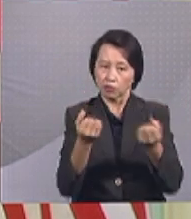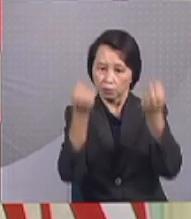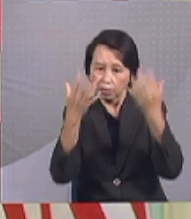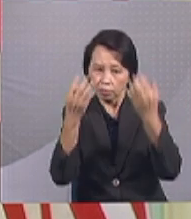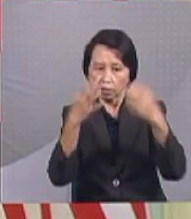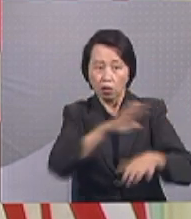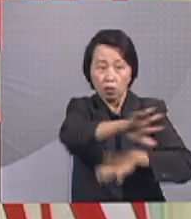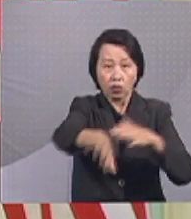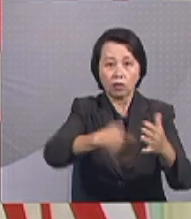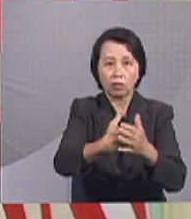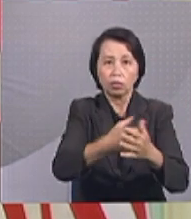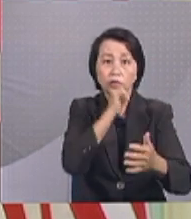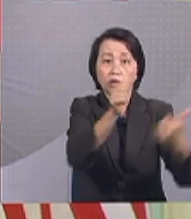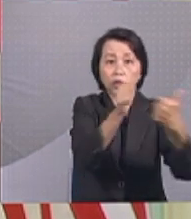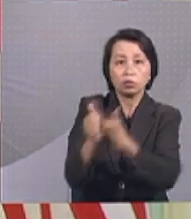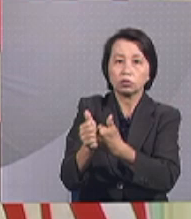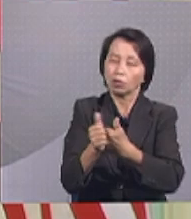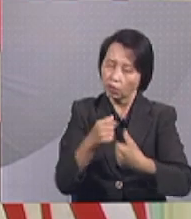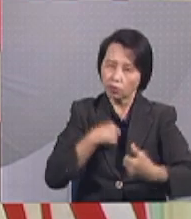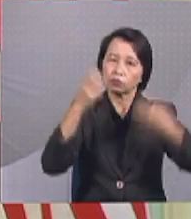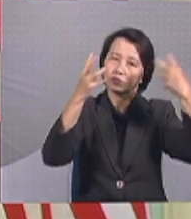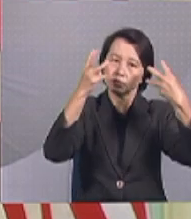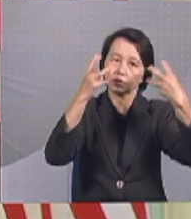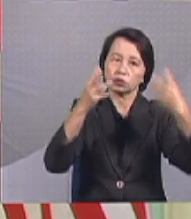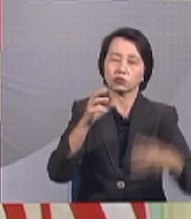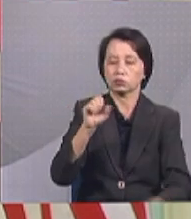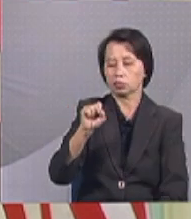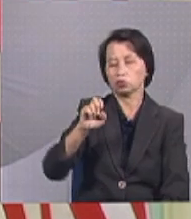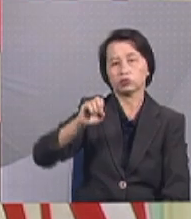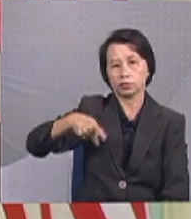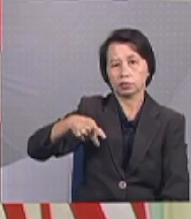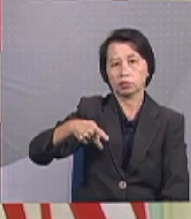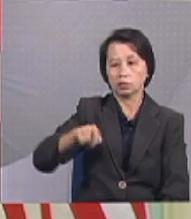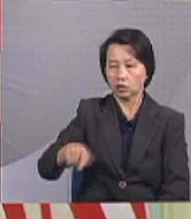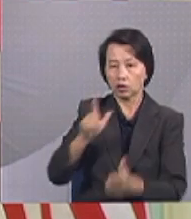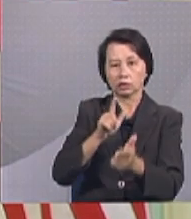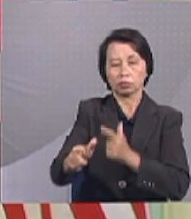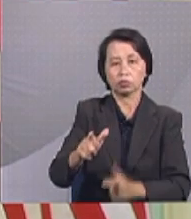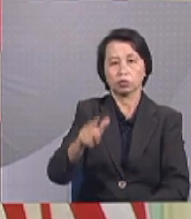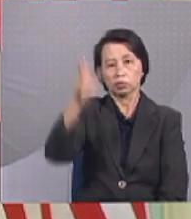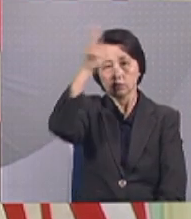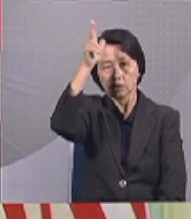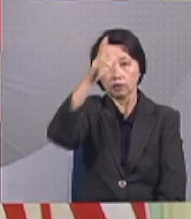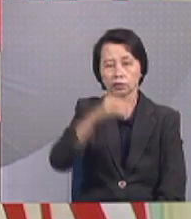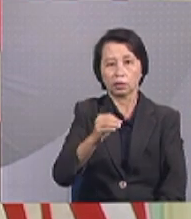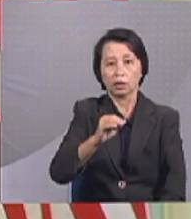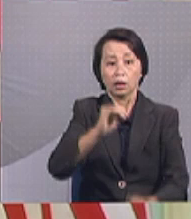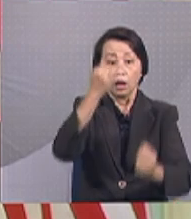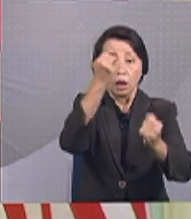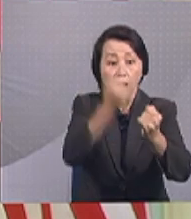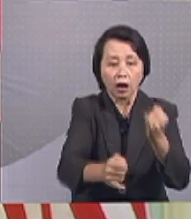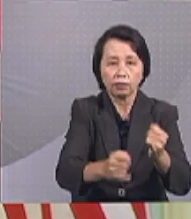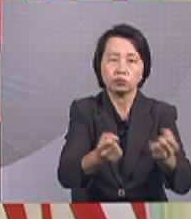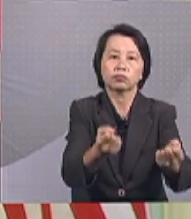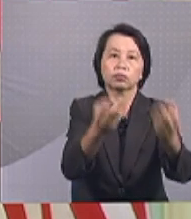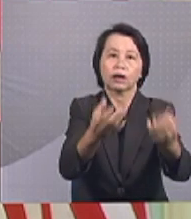yang akhirnya tidak patuh kepada SOP yang diluluskan oleh kerajaan, dan akibatnya ramai